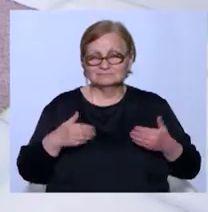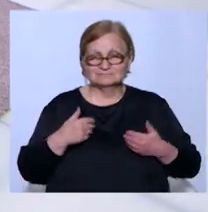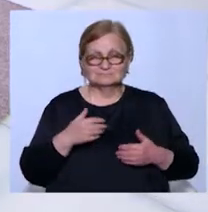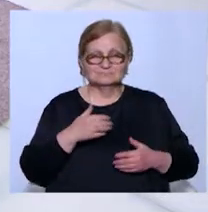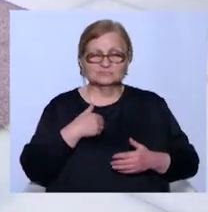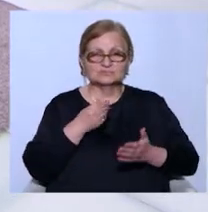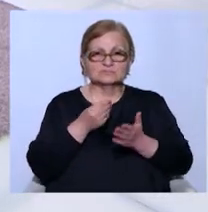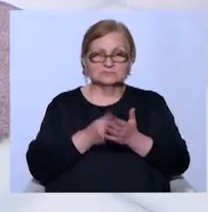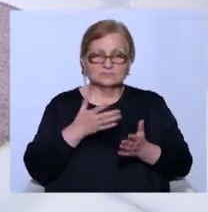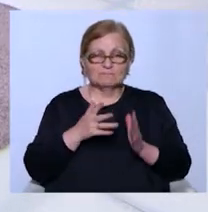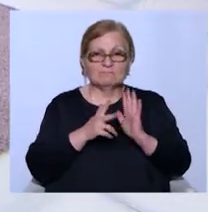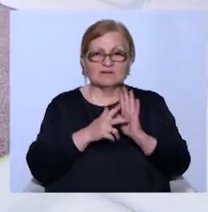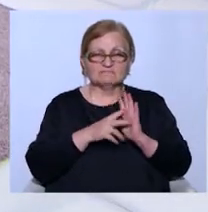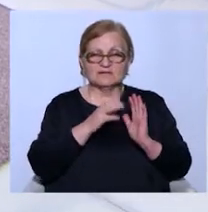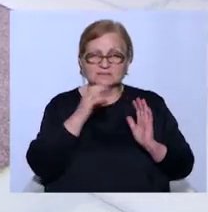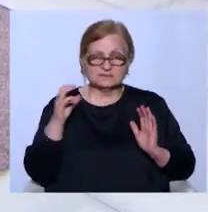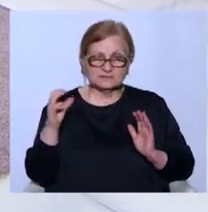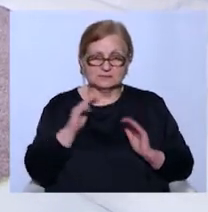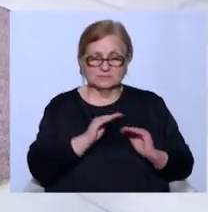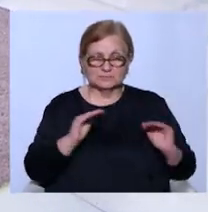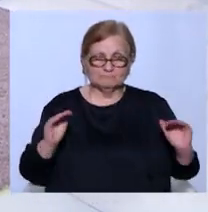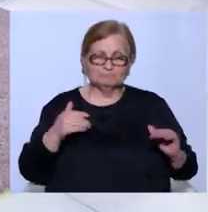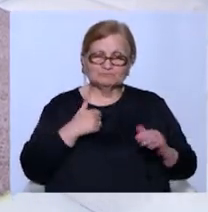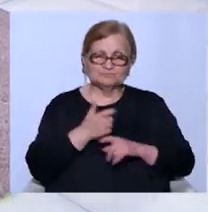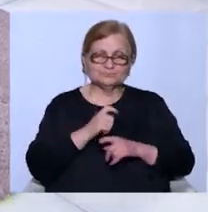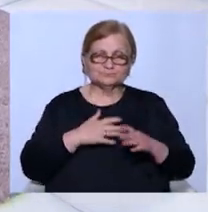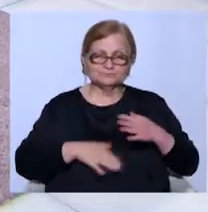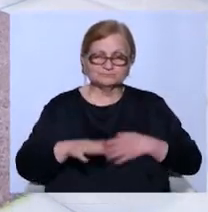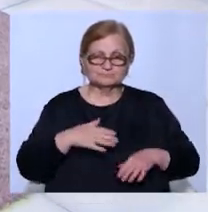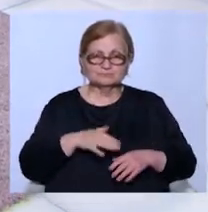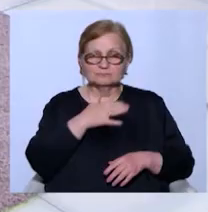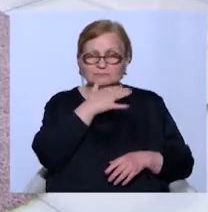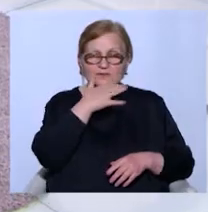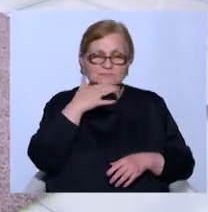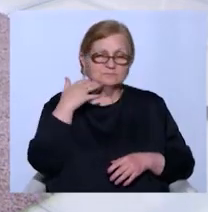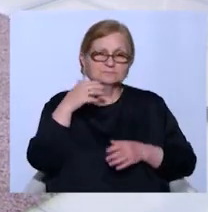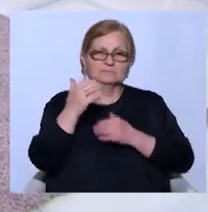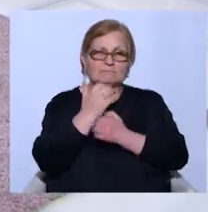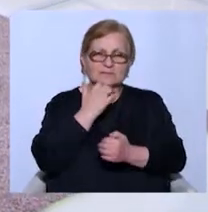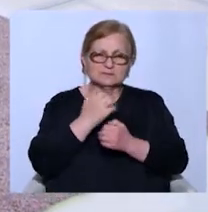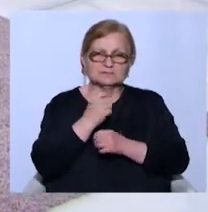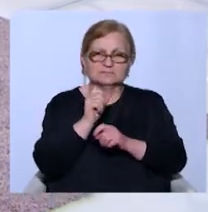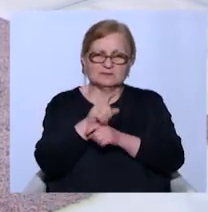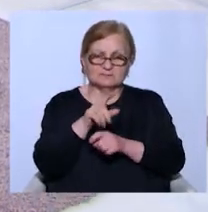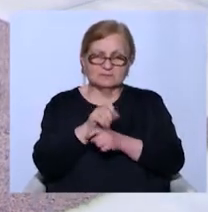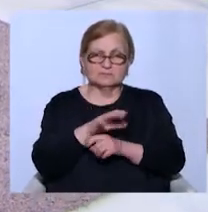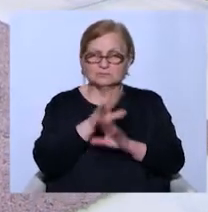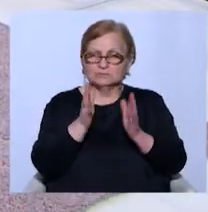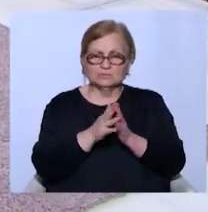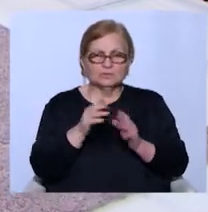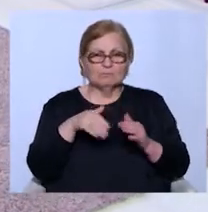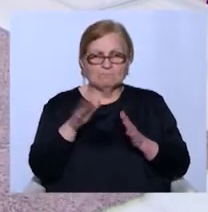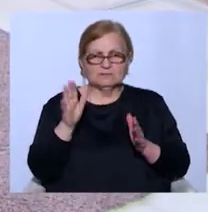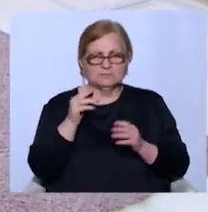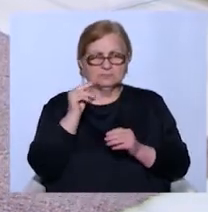მოგესალმებით ჩემო ძვირფასო მერვე კლასელებო. ძალიან მიხარია, რომ ძალიან ბევრი მიგზავნით ხოლმე დავალებებს, რაც უმეტესწილად სწორად არის